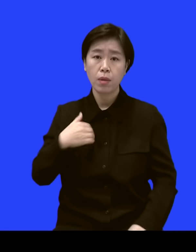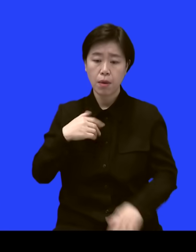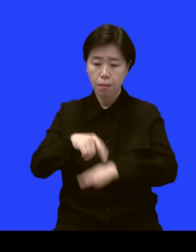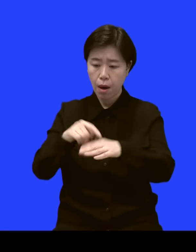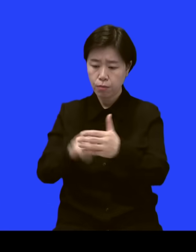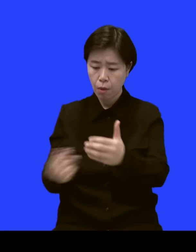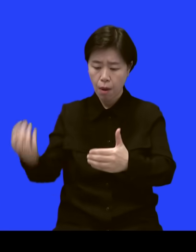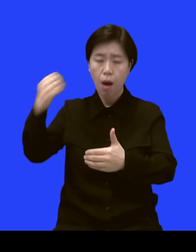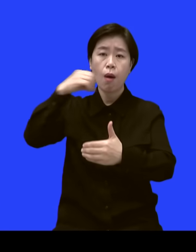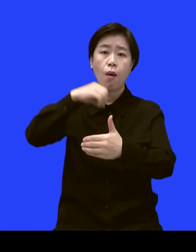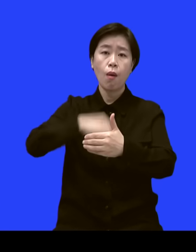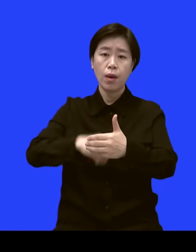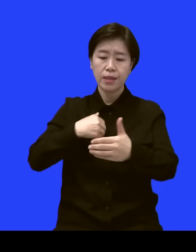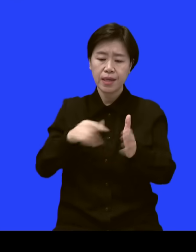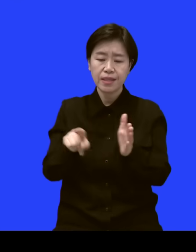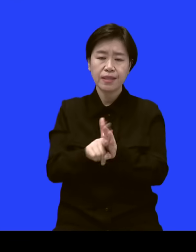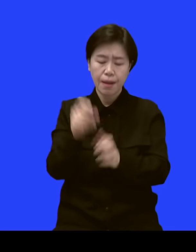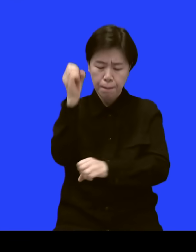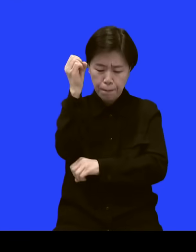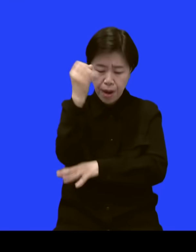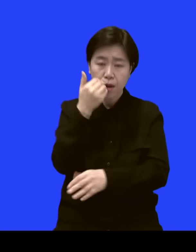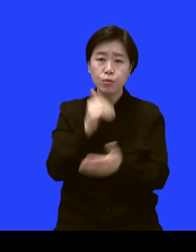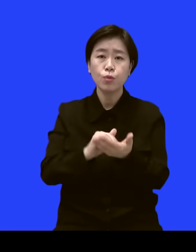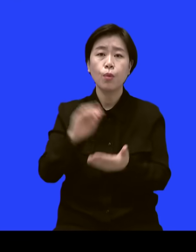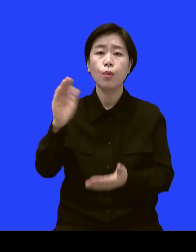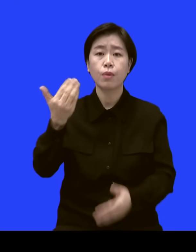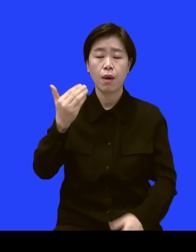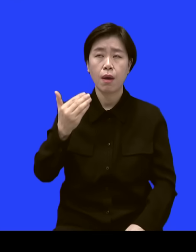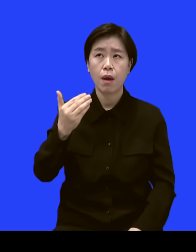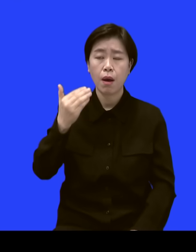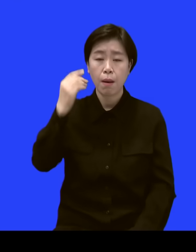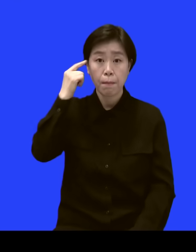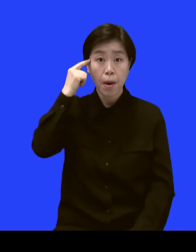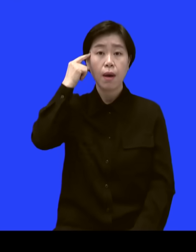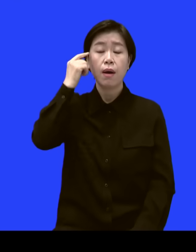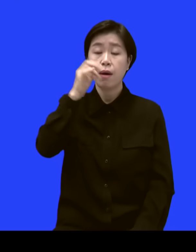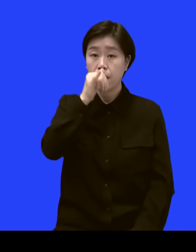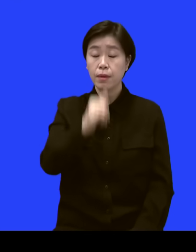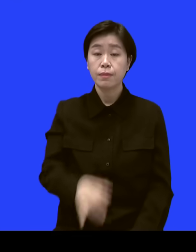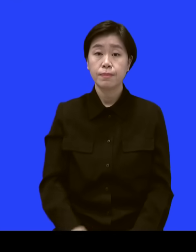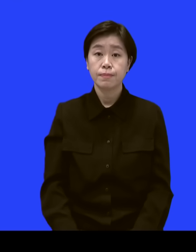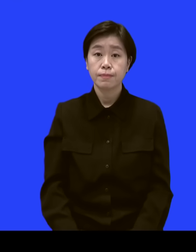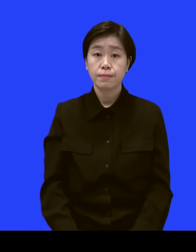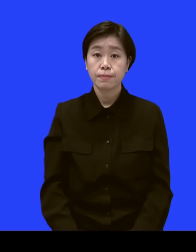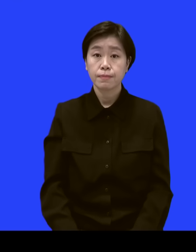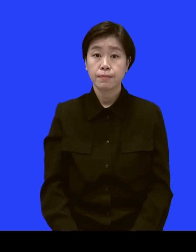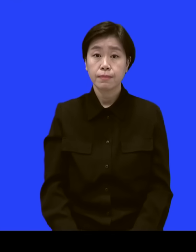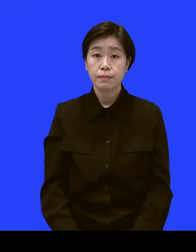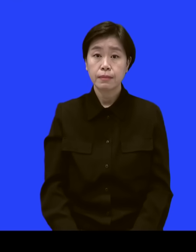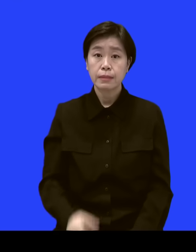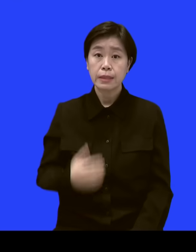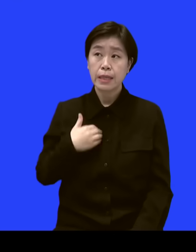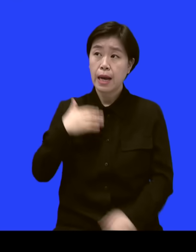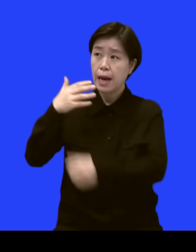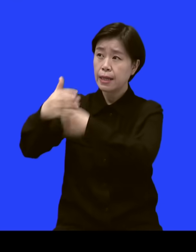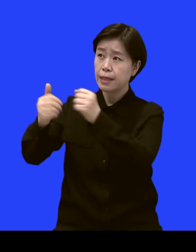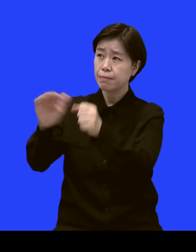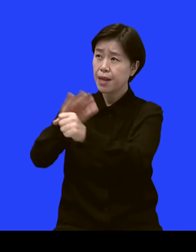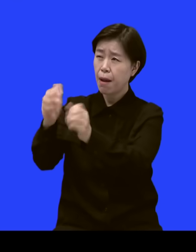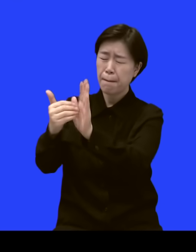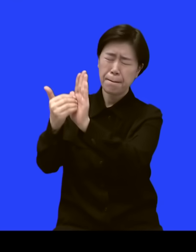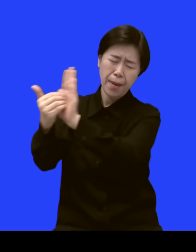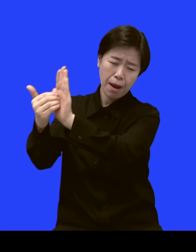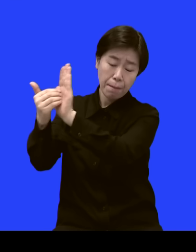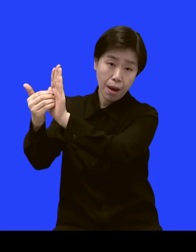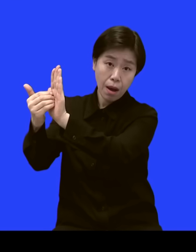신앙의 주춧돌이 되는 거예요. 예. 제가 그때 느꼈어요. 그때 제가 아무리 막고 해도 이 하나님 사랑을 끊을